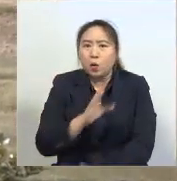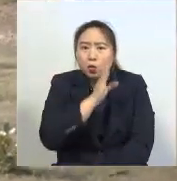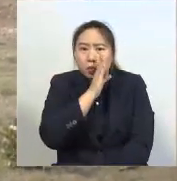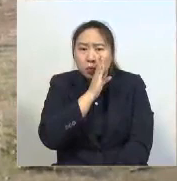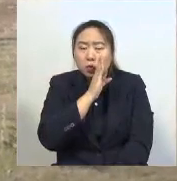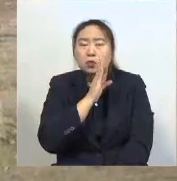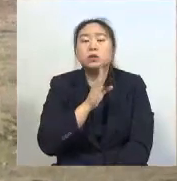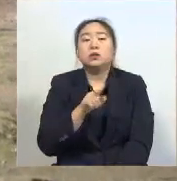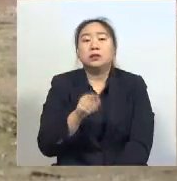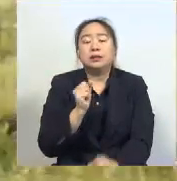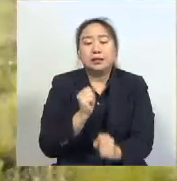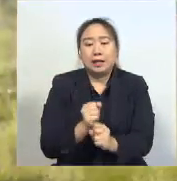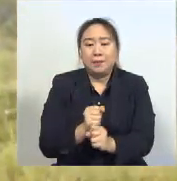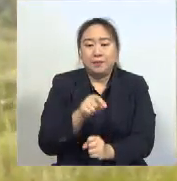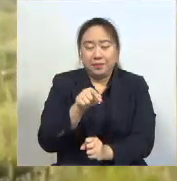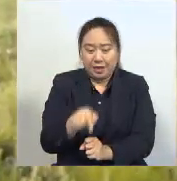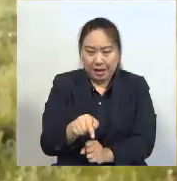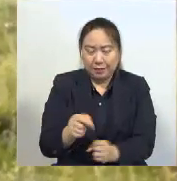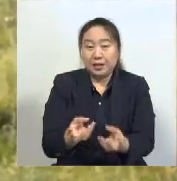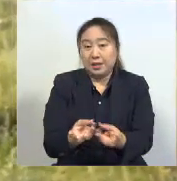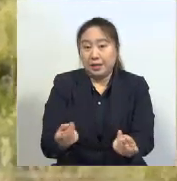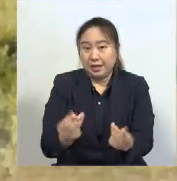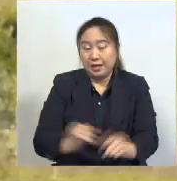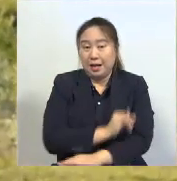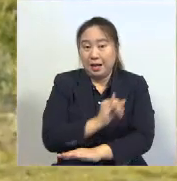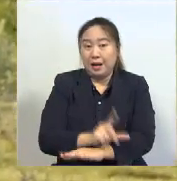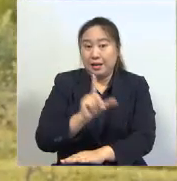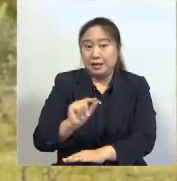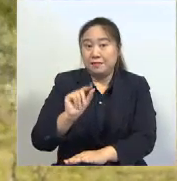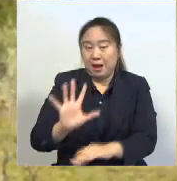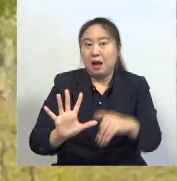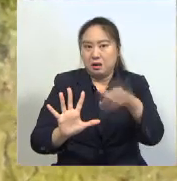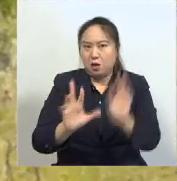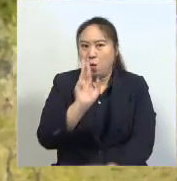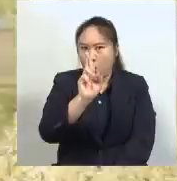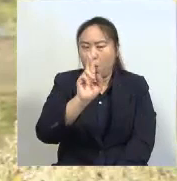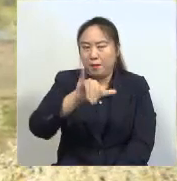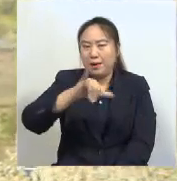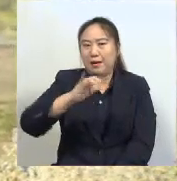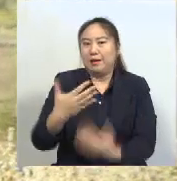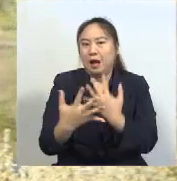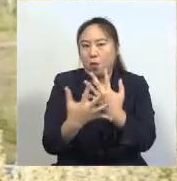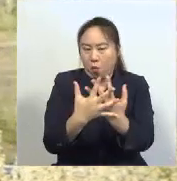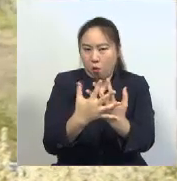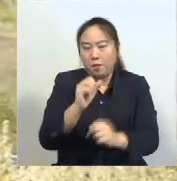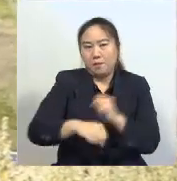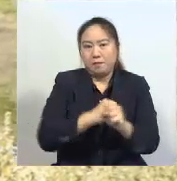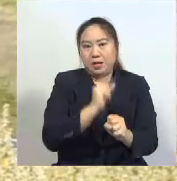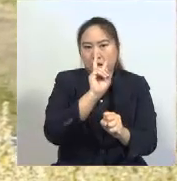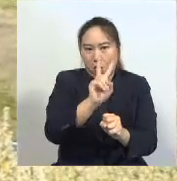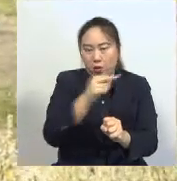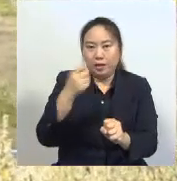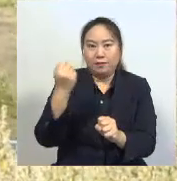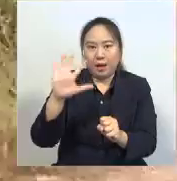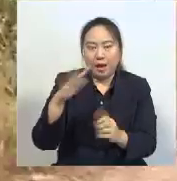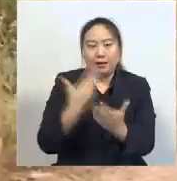ำเป็นเนื้อที่เกิน25ไร่ผู้กระทำผิดต้องระวังโทษจำคุกตั้งแต่2ปีถึง15ปีและ